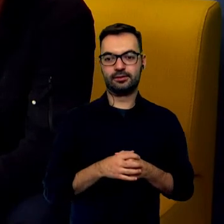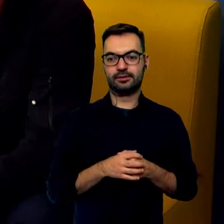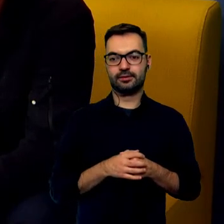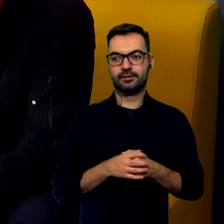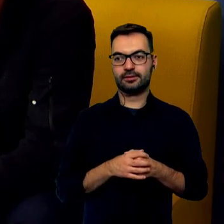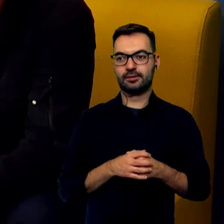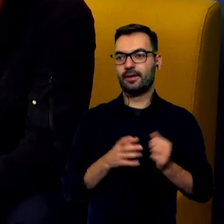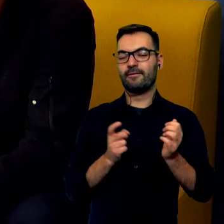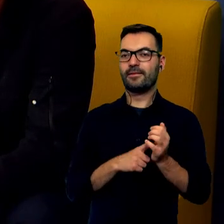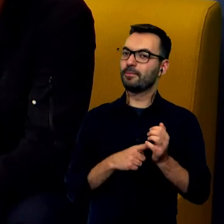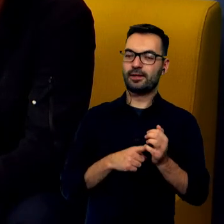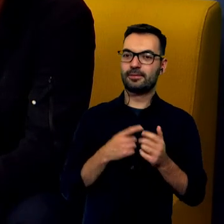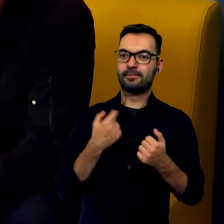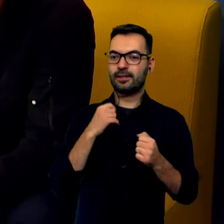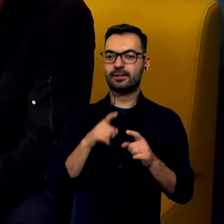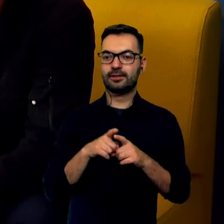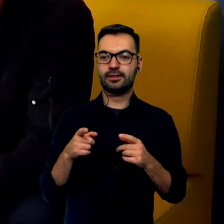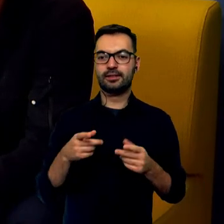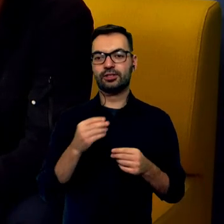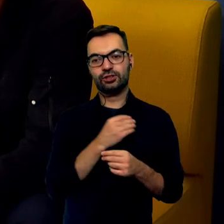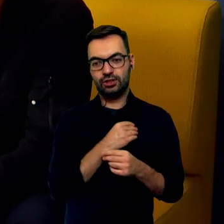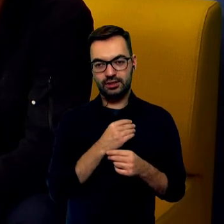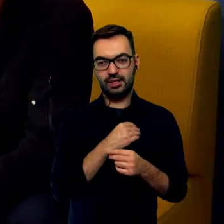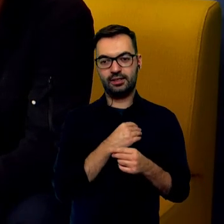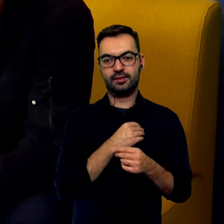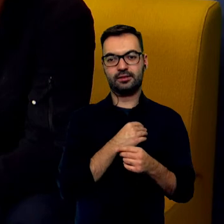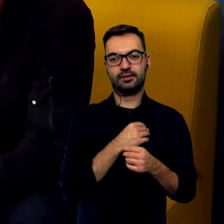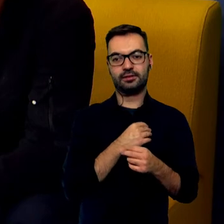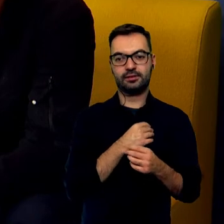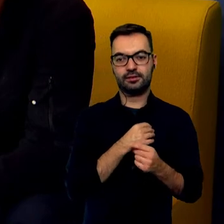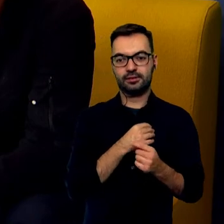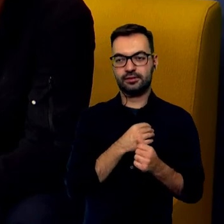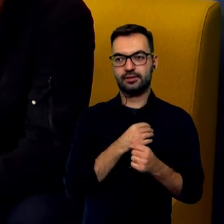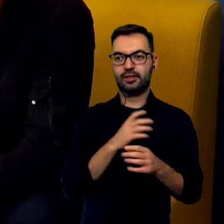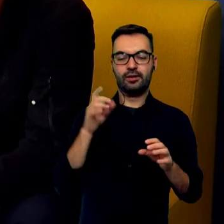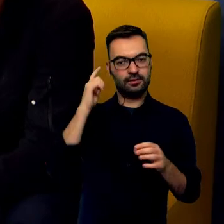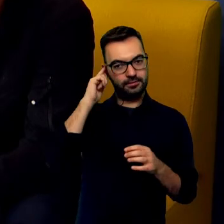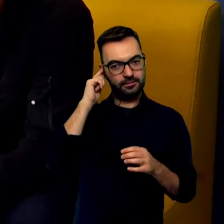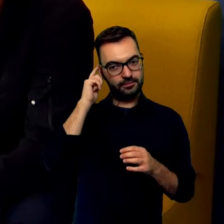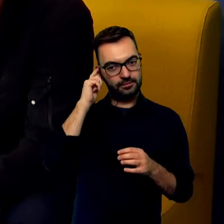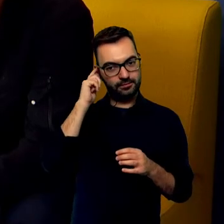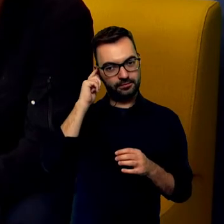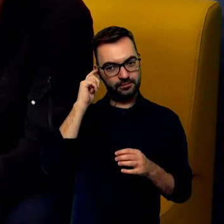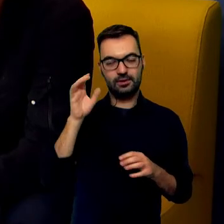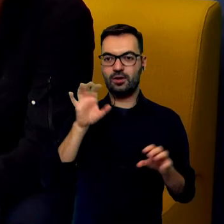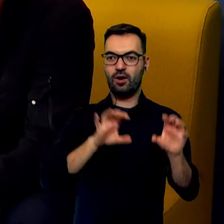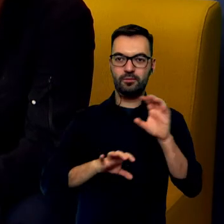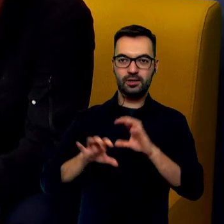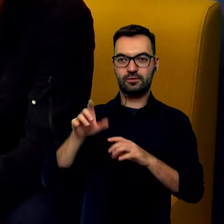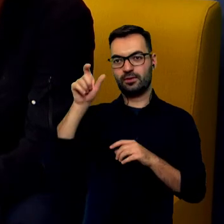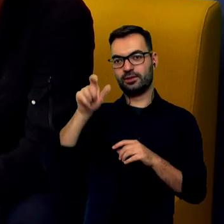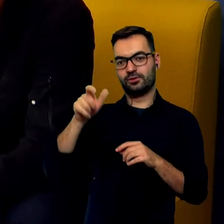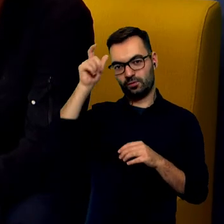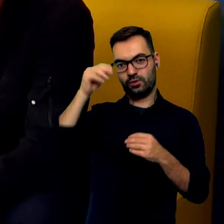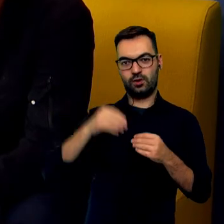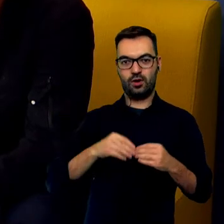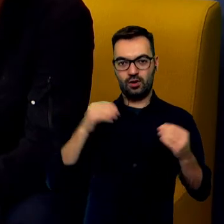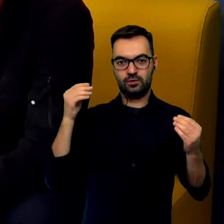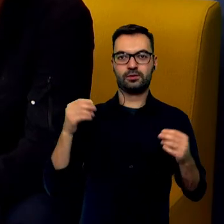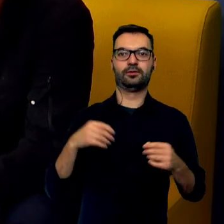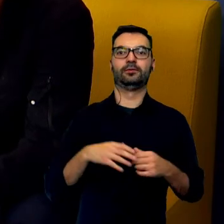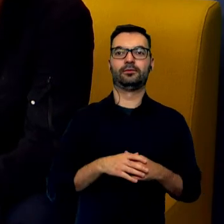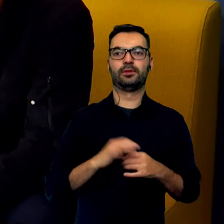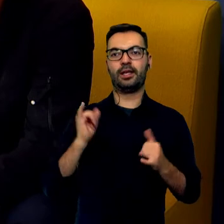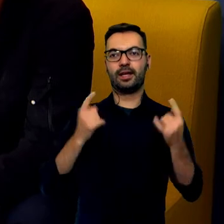nie tyle co wymagać, ale też rzetelnie obserwować rozwój danej jednostki,